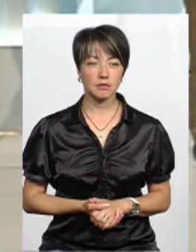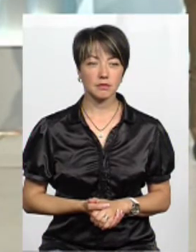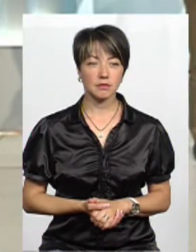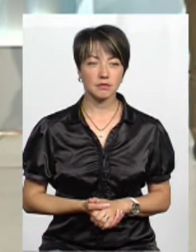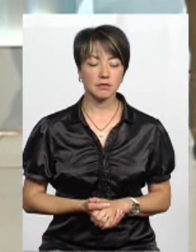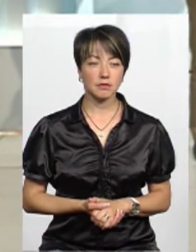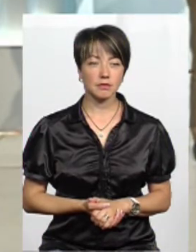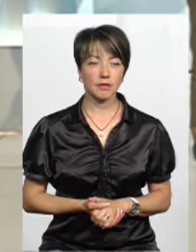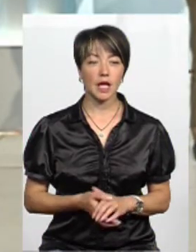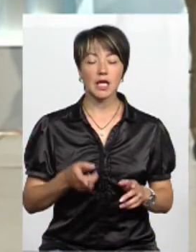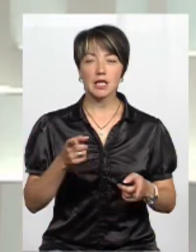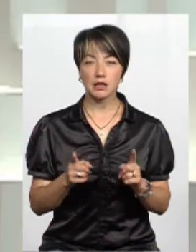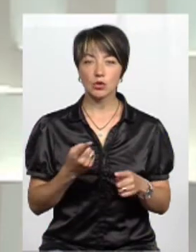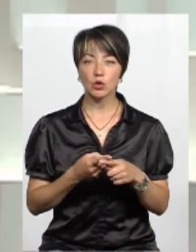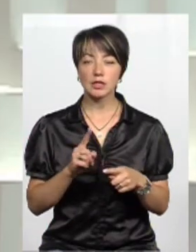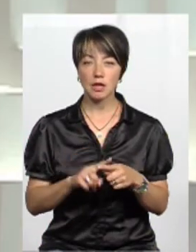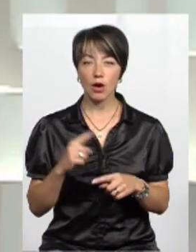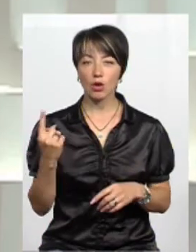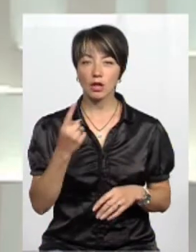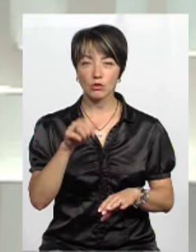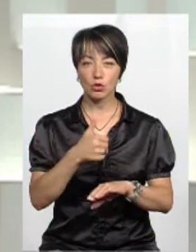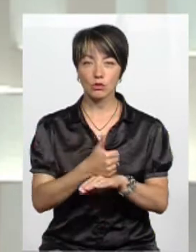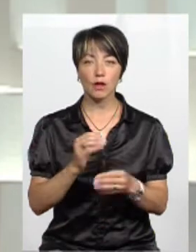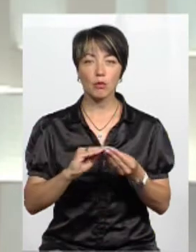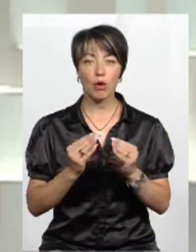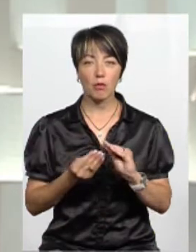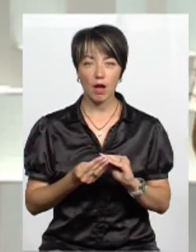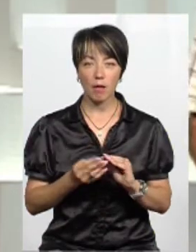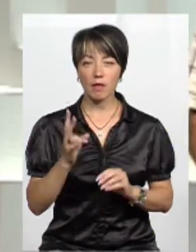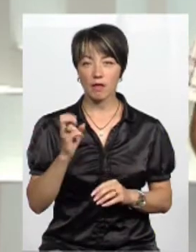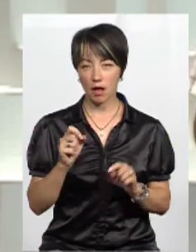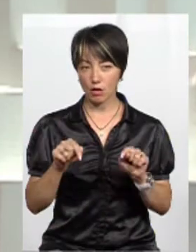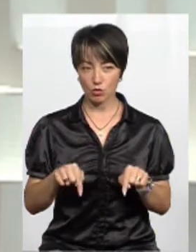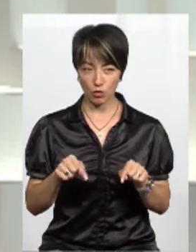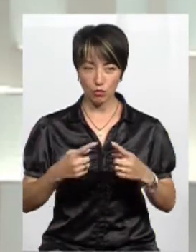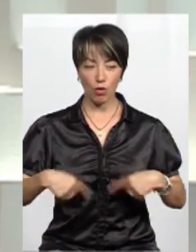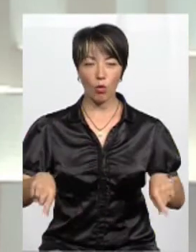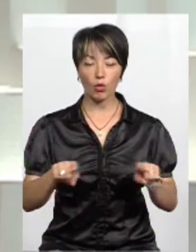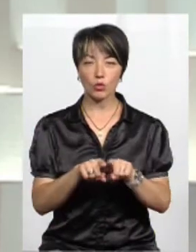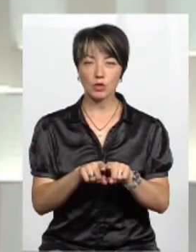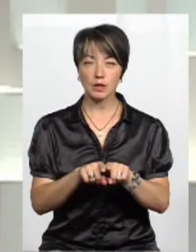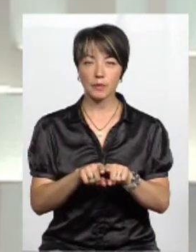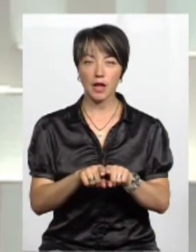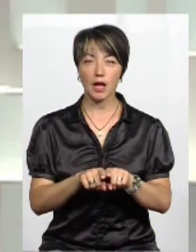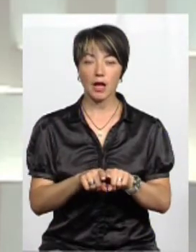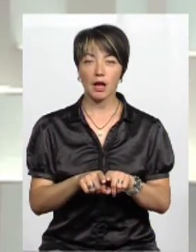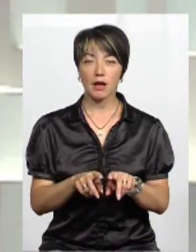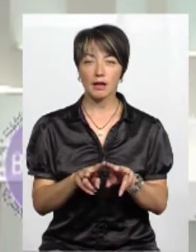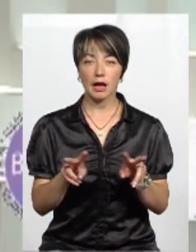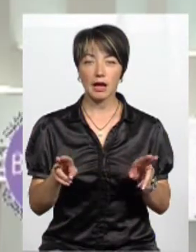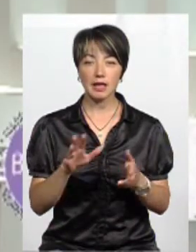відповіді. Прошу. Ну, дійсно, це одна з основних проблем на цьому окрузі.